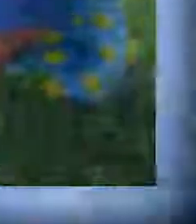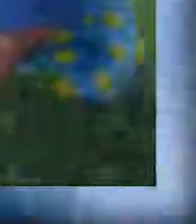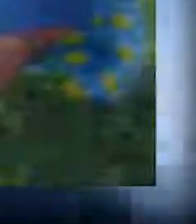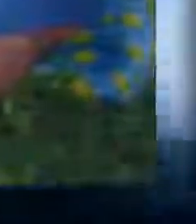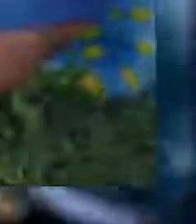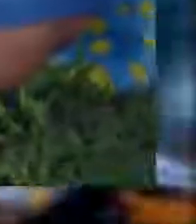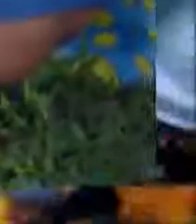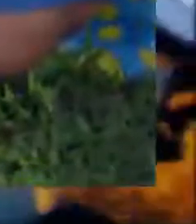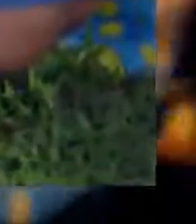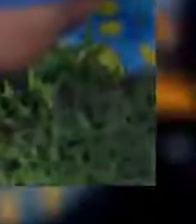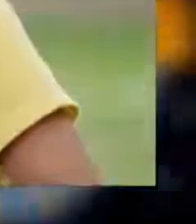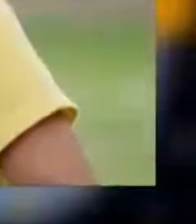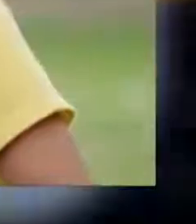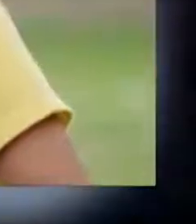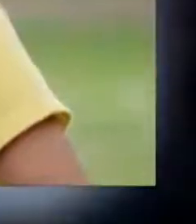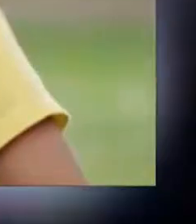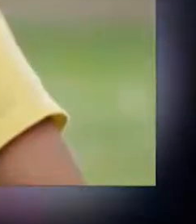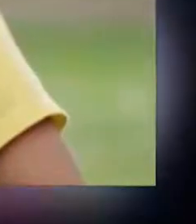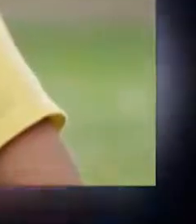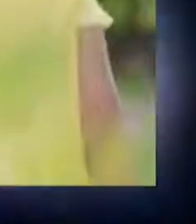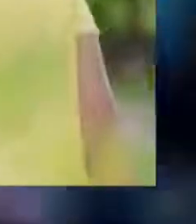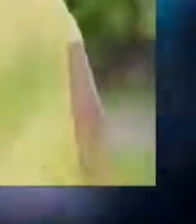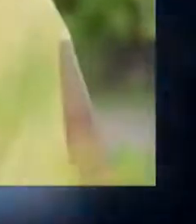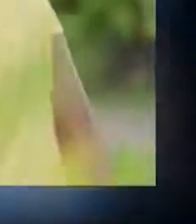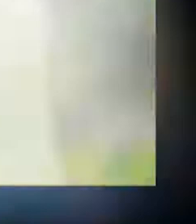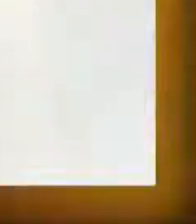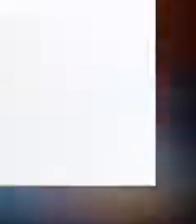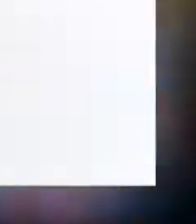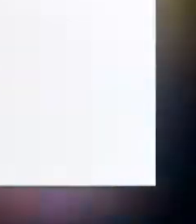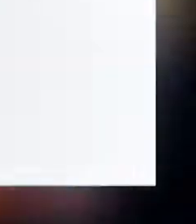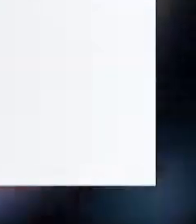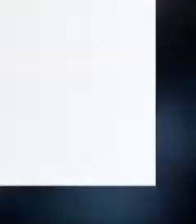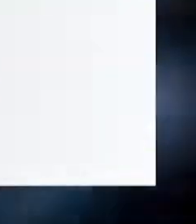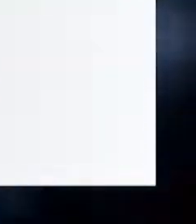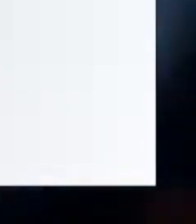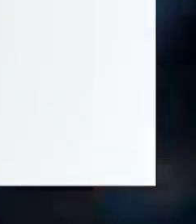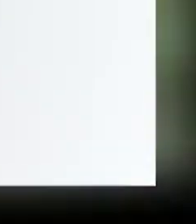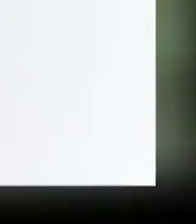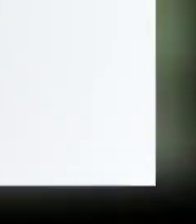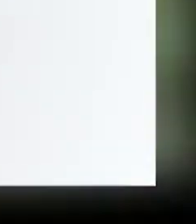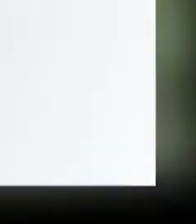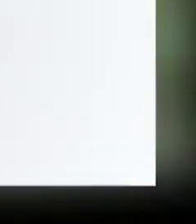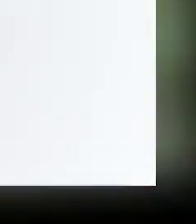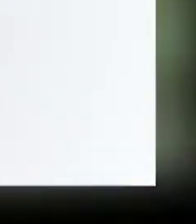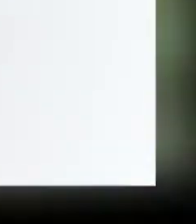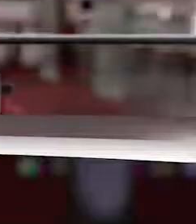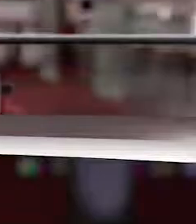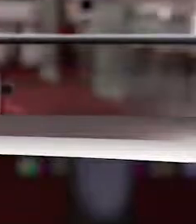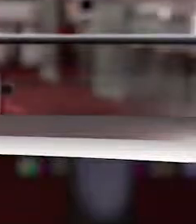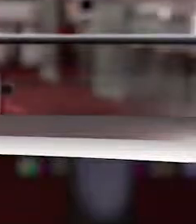அனுசரணை நமது வாழ்க்கை, நமது கடமை. டெங்கு தொலையை அழித்தளிக்க ஒன்றாய் இணைவோம்.